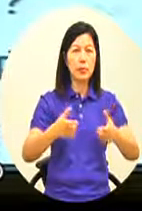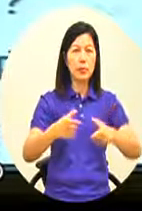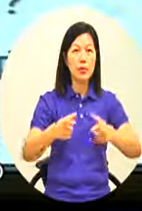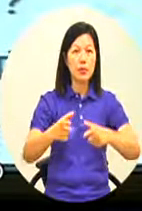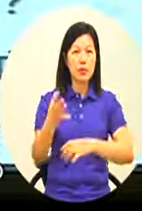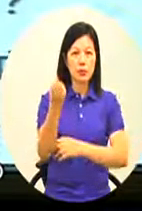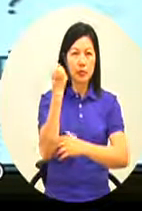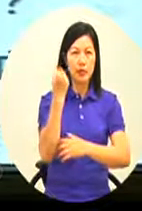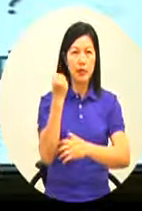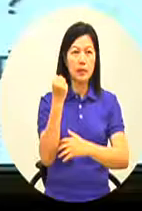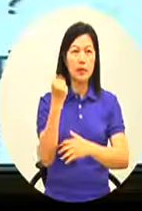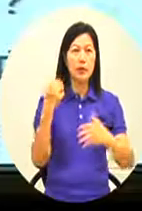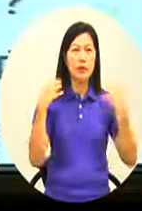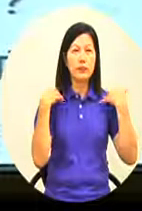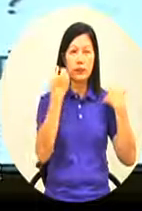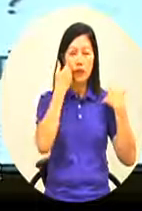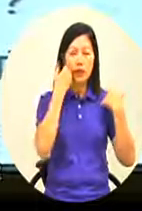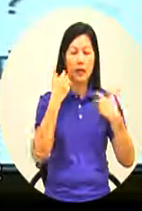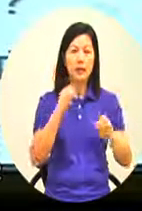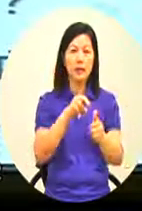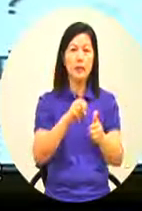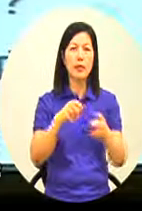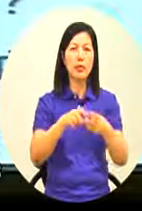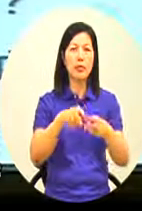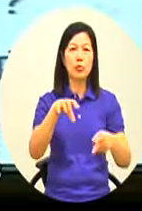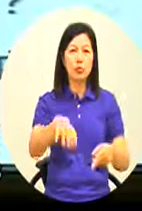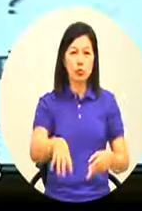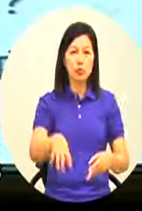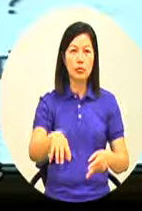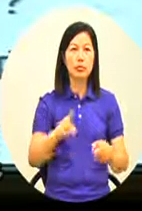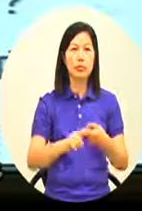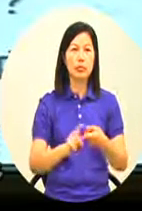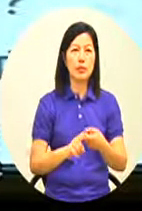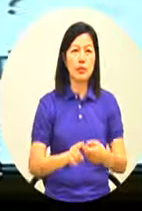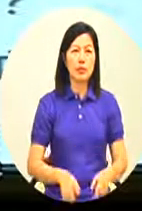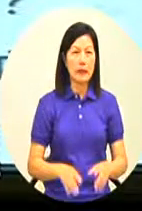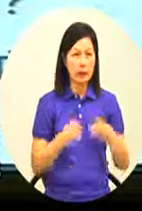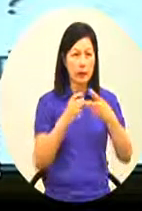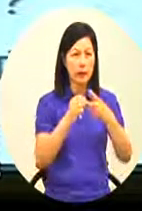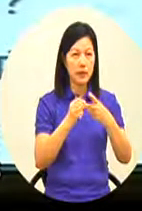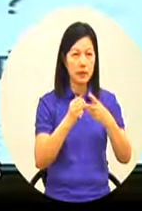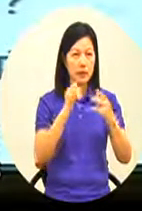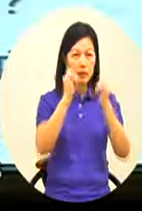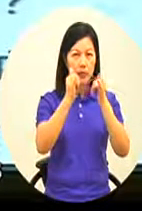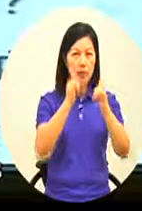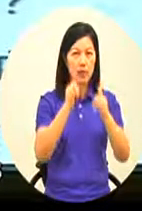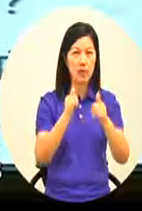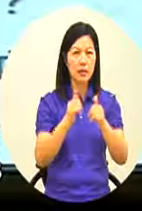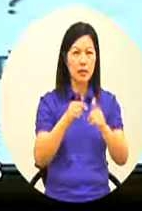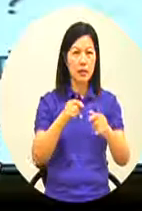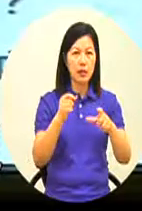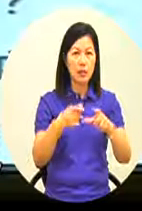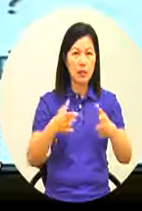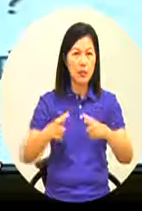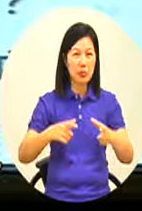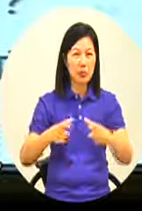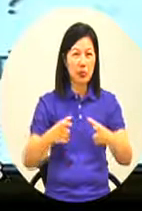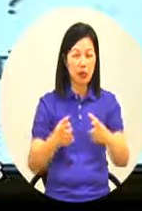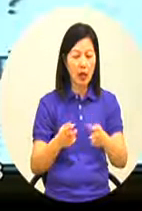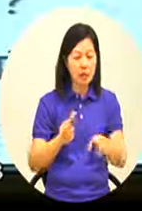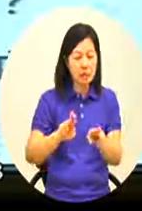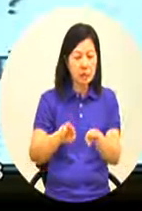公处的？那第二个问题，高雄市的公园可不可以用明火烤肉？好，那如果说我们在公园